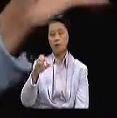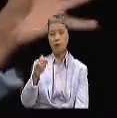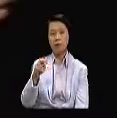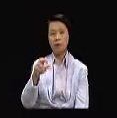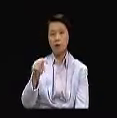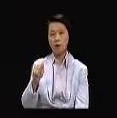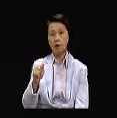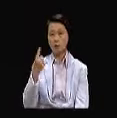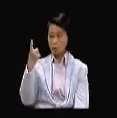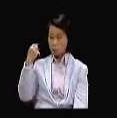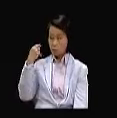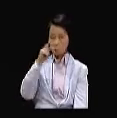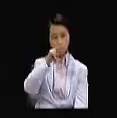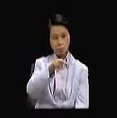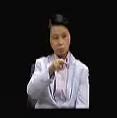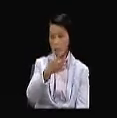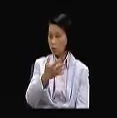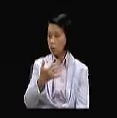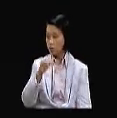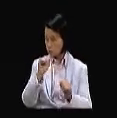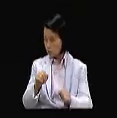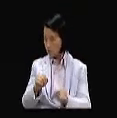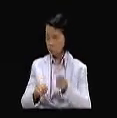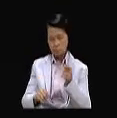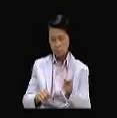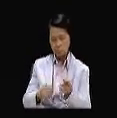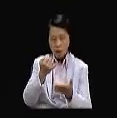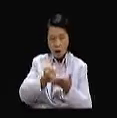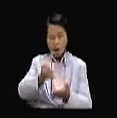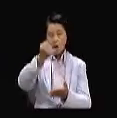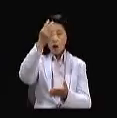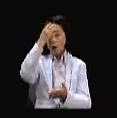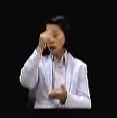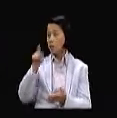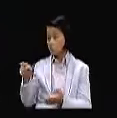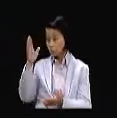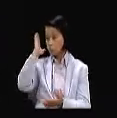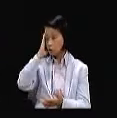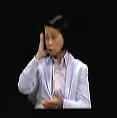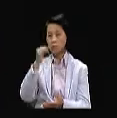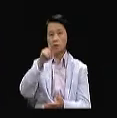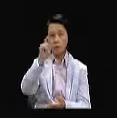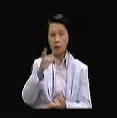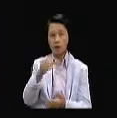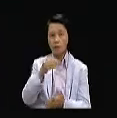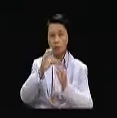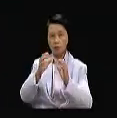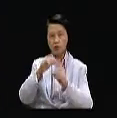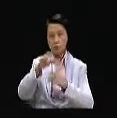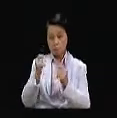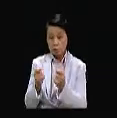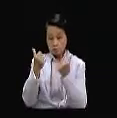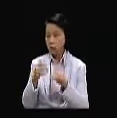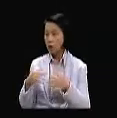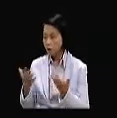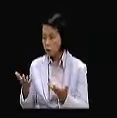kebelakangan ini ampuh antar elektroda Tatum terpengaruhi Hai yang C Sasmi tahu Adam perlu mengambil pendekatan yang lebih cepat